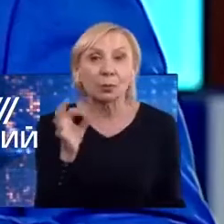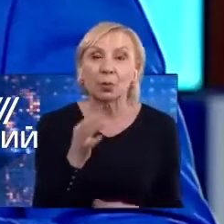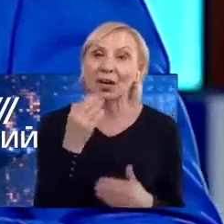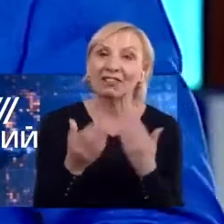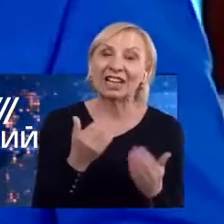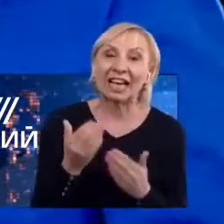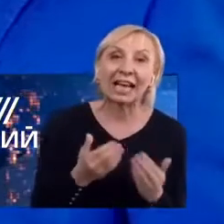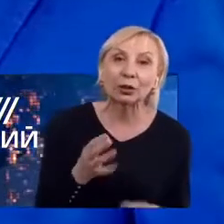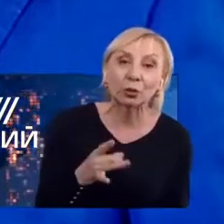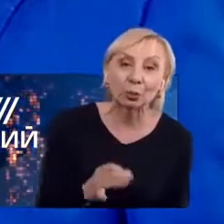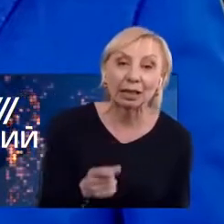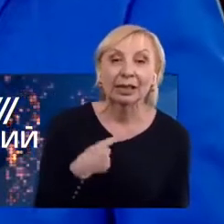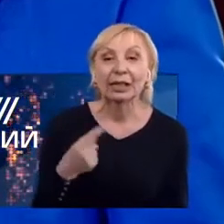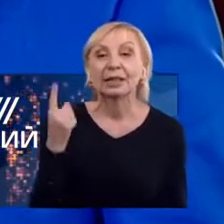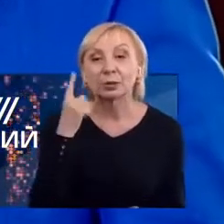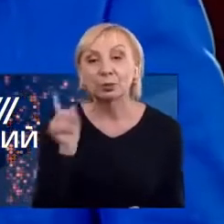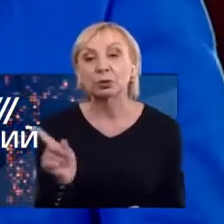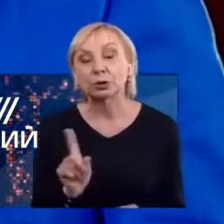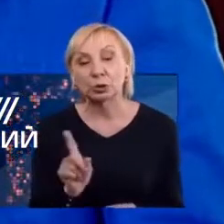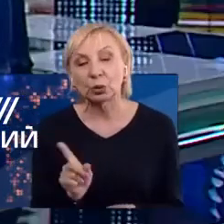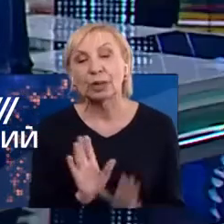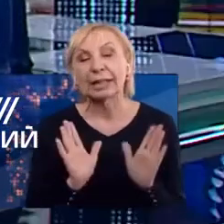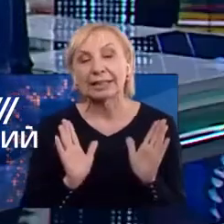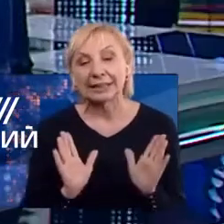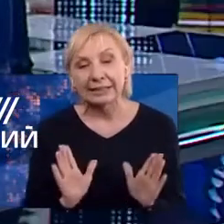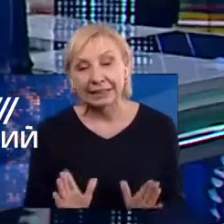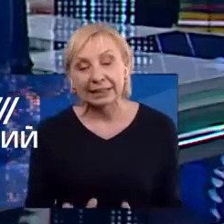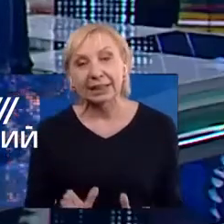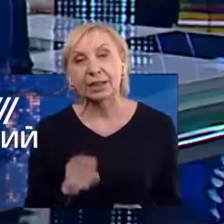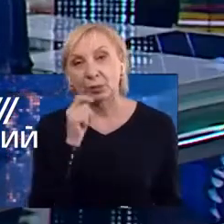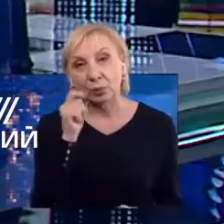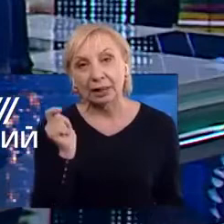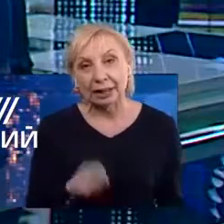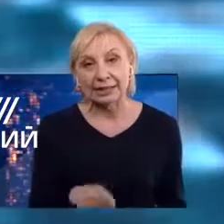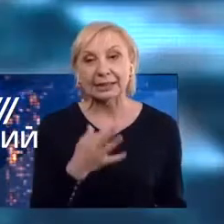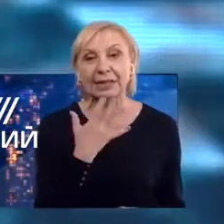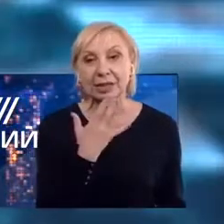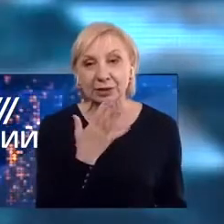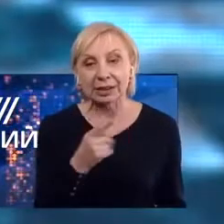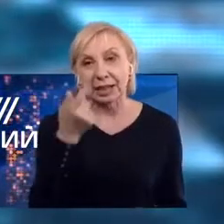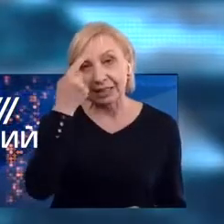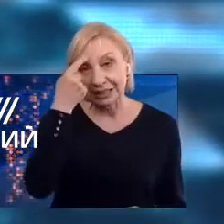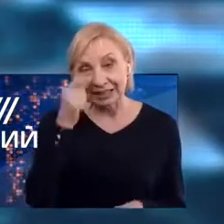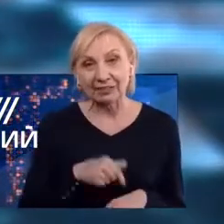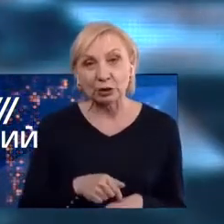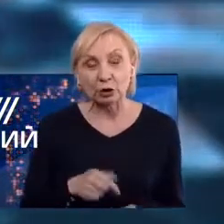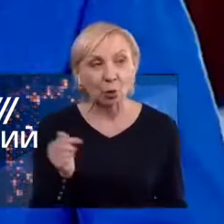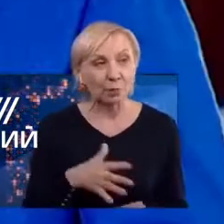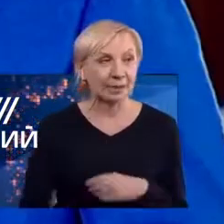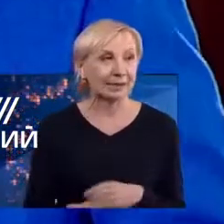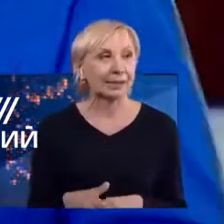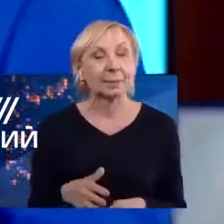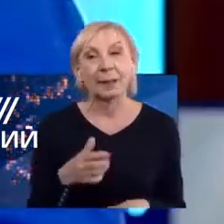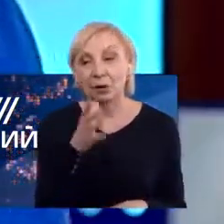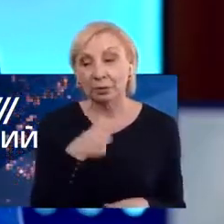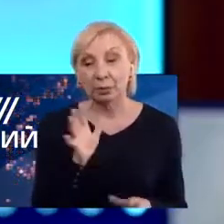референдуми якісь. Я думаю, що тільки українська національна свідомість, тільки коли ми будемо